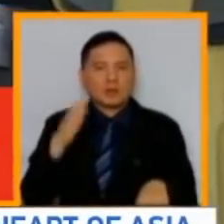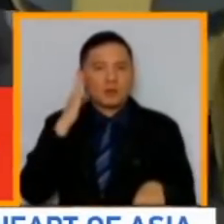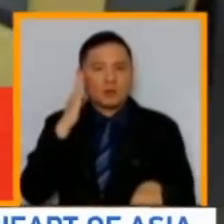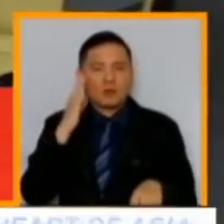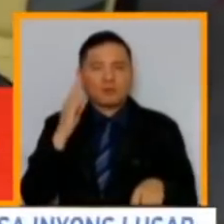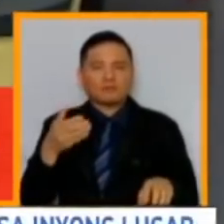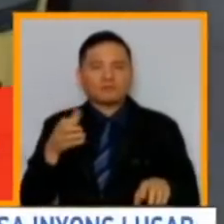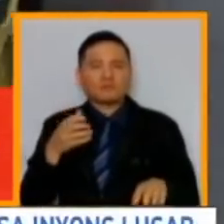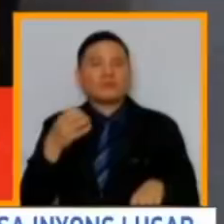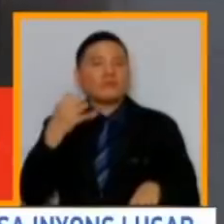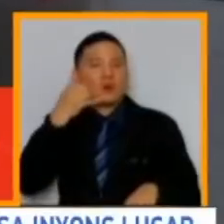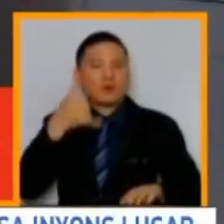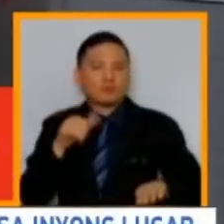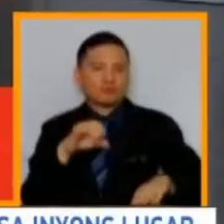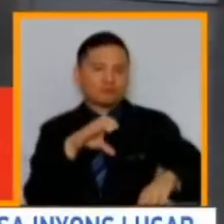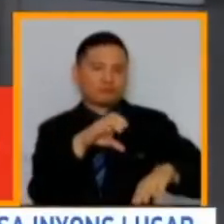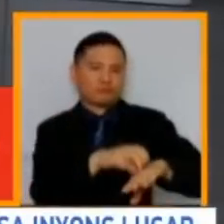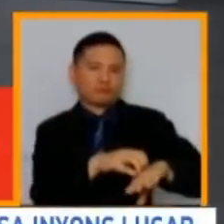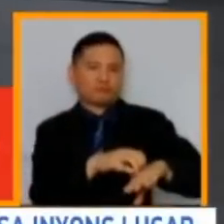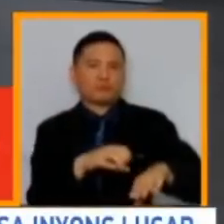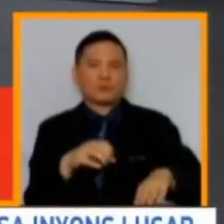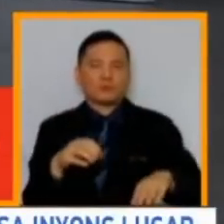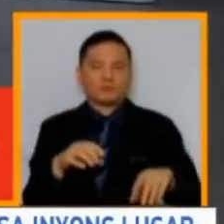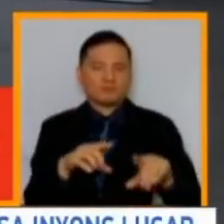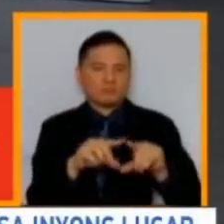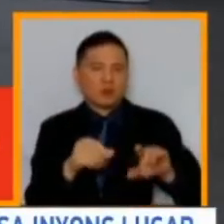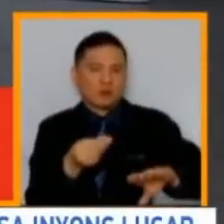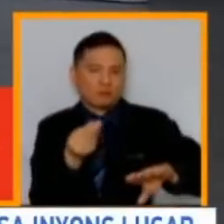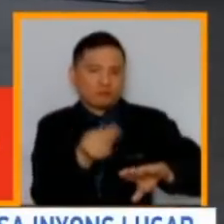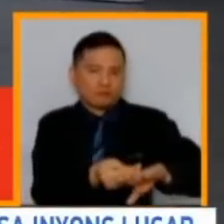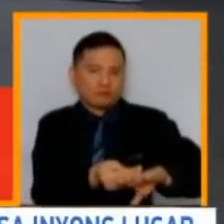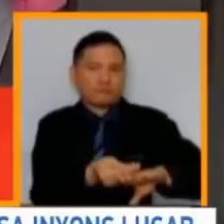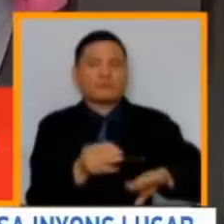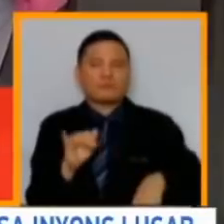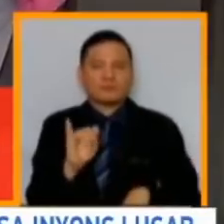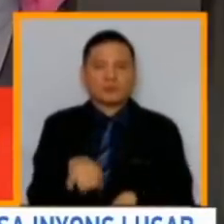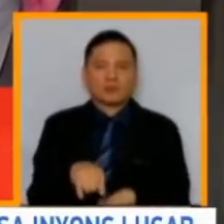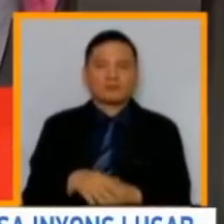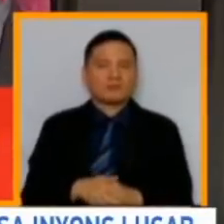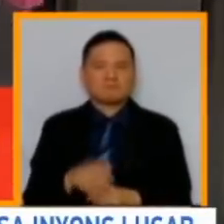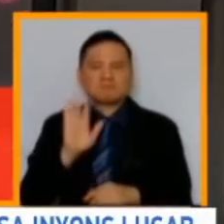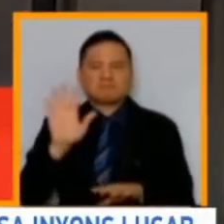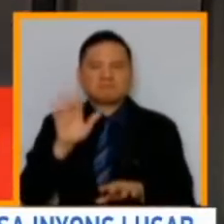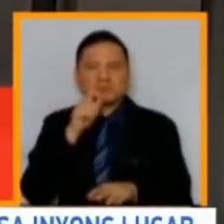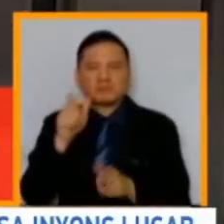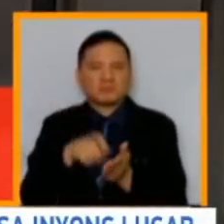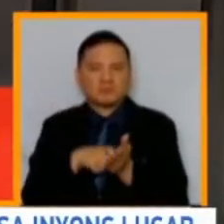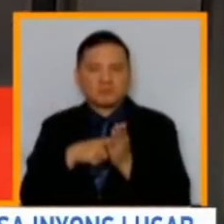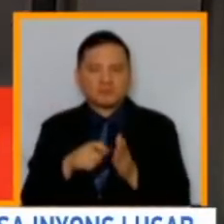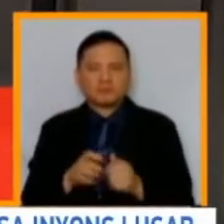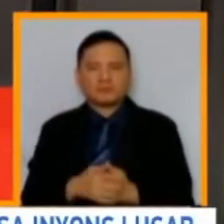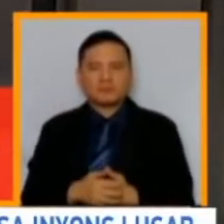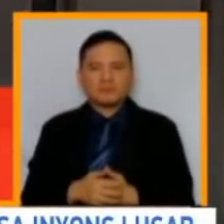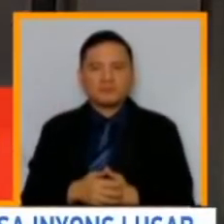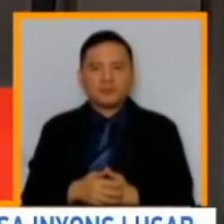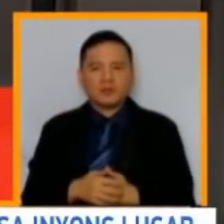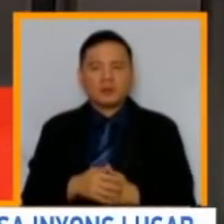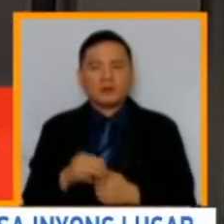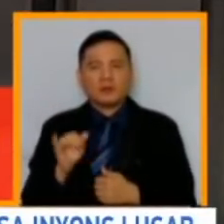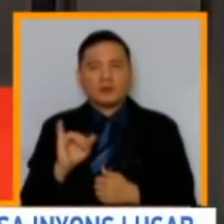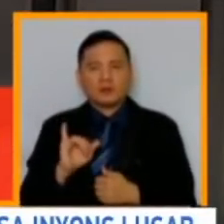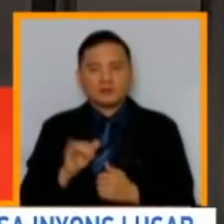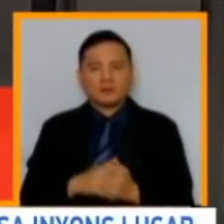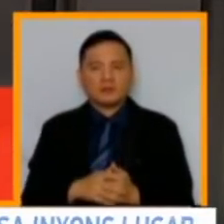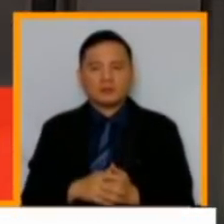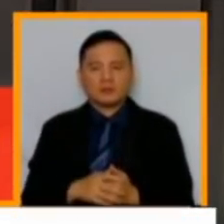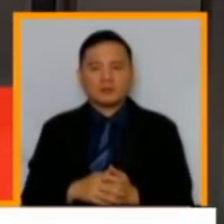rin required. No? Tapos, dati ang establishment, kailangan yung isolation facility. Ngayon, hindi na rin. Okay.